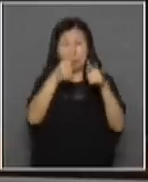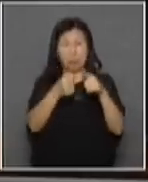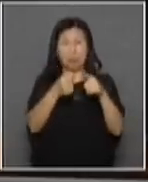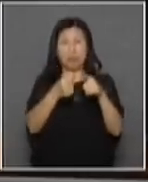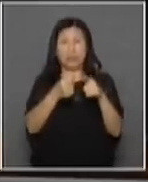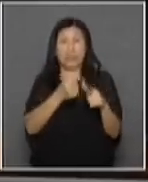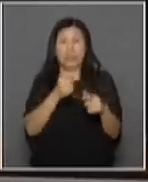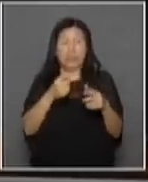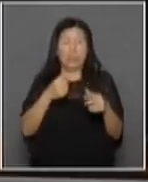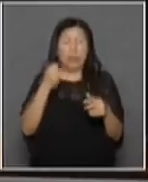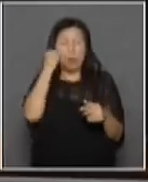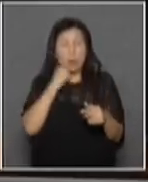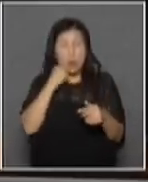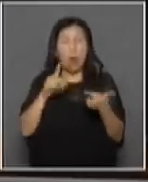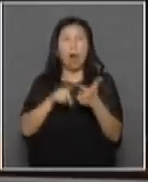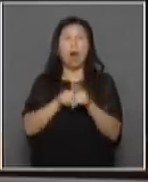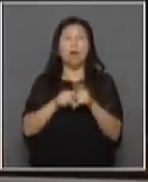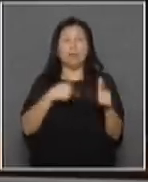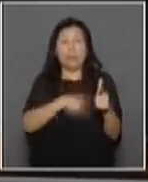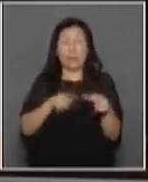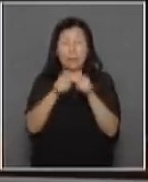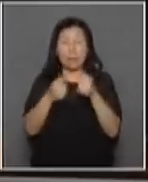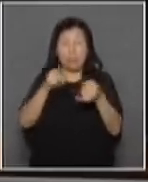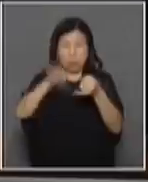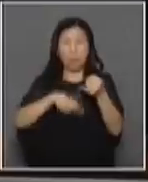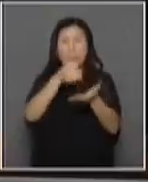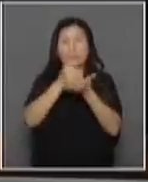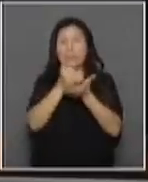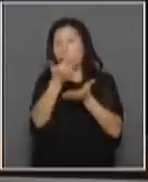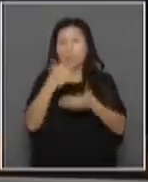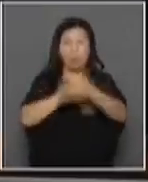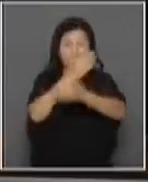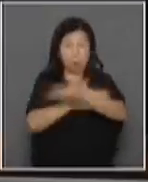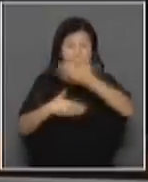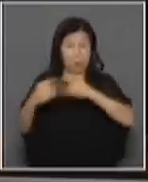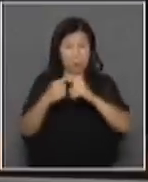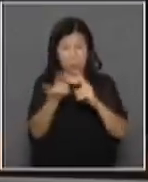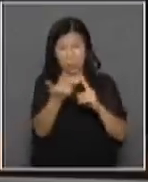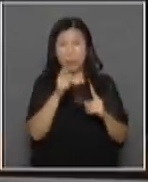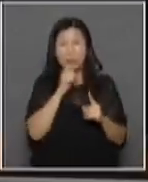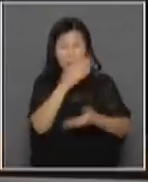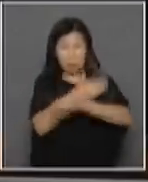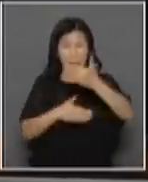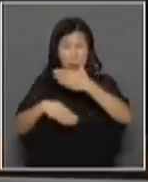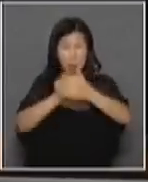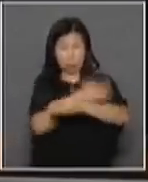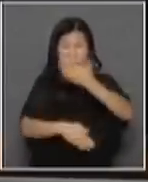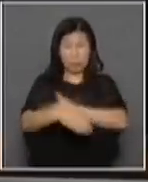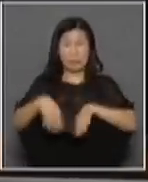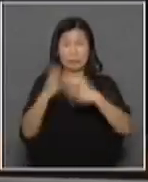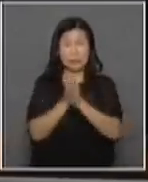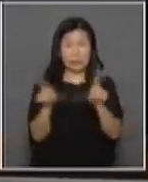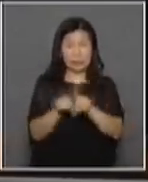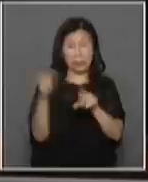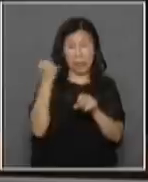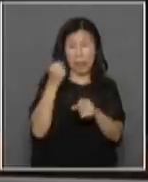工伤老化就当请咗残疾人士。其实残疾人士当中有唔少有能力嘅，可以做